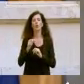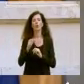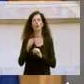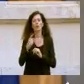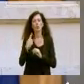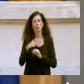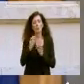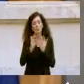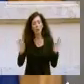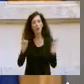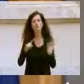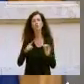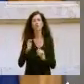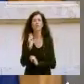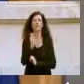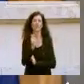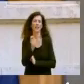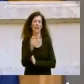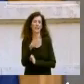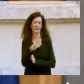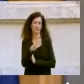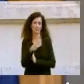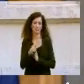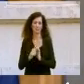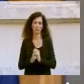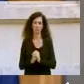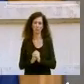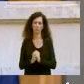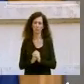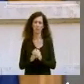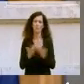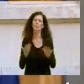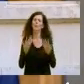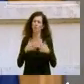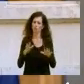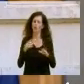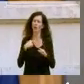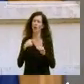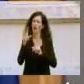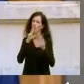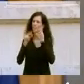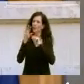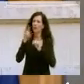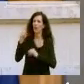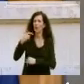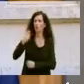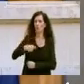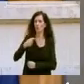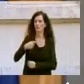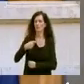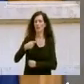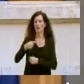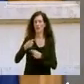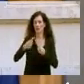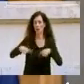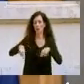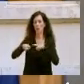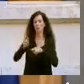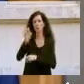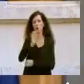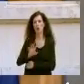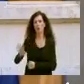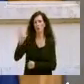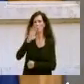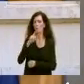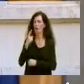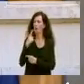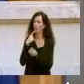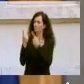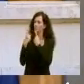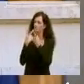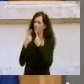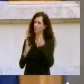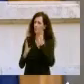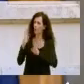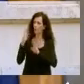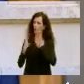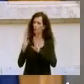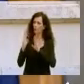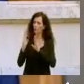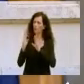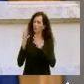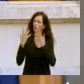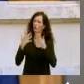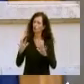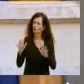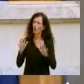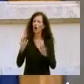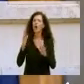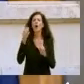però stiamo lavorando ed ho parlato con la von der laico la presidenza commissione europea stiamo lavorando per un front loading cioè